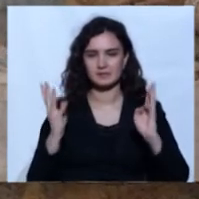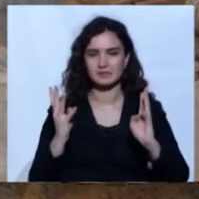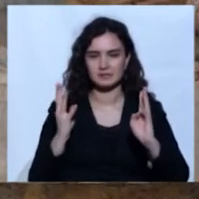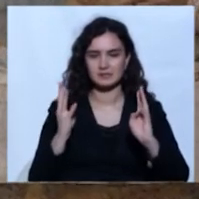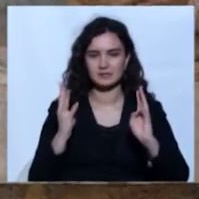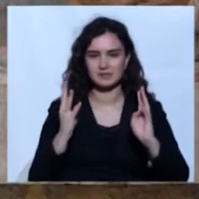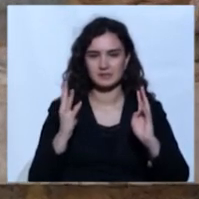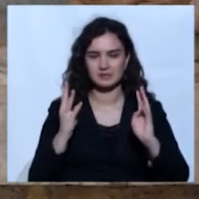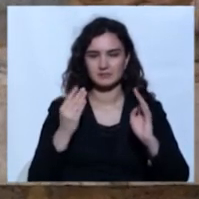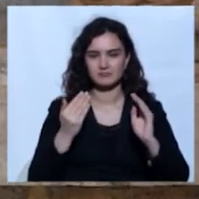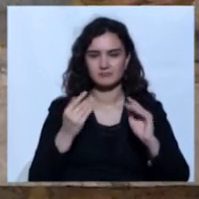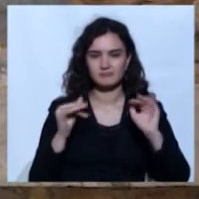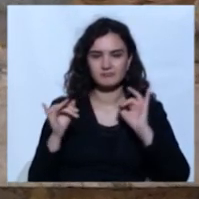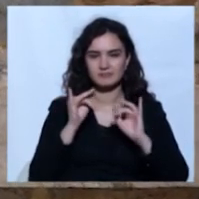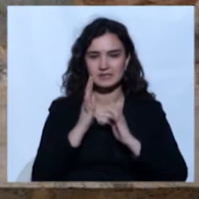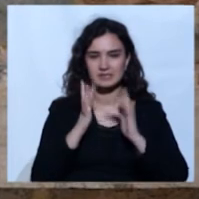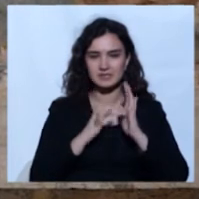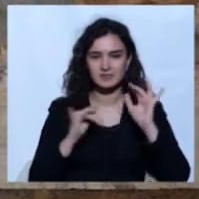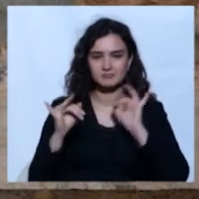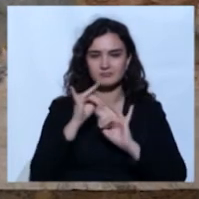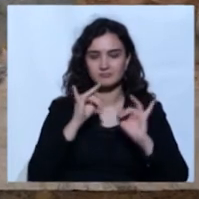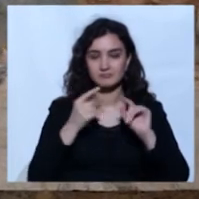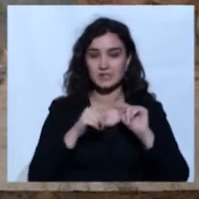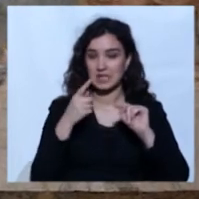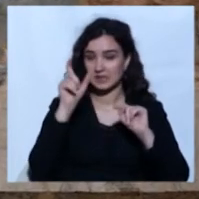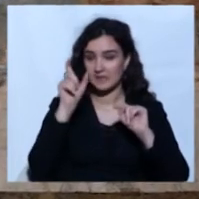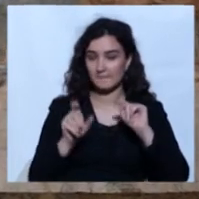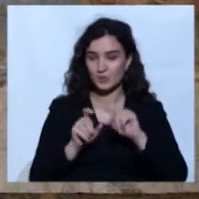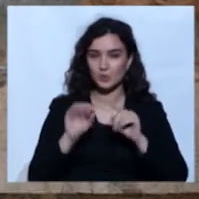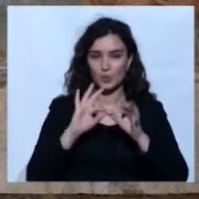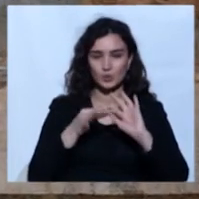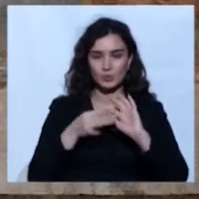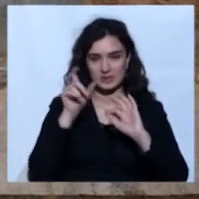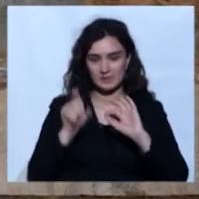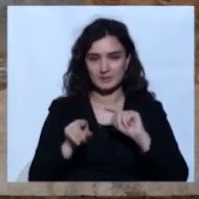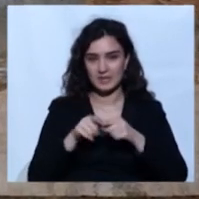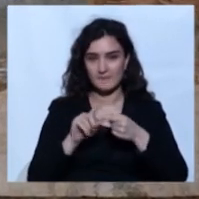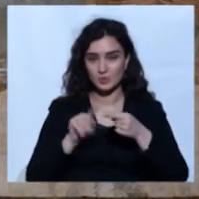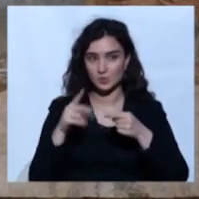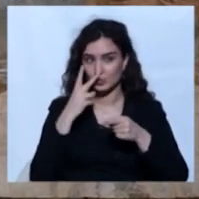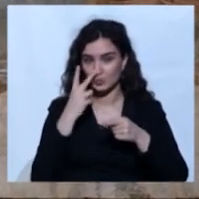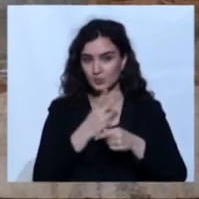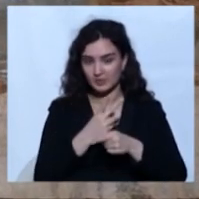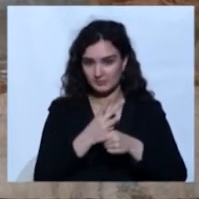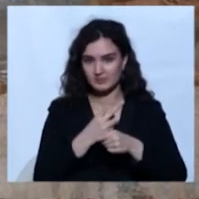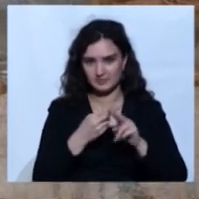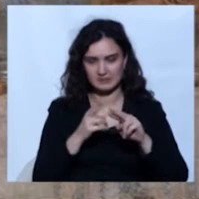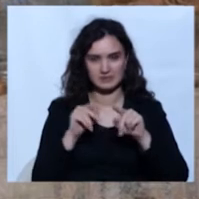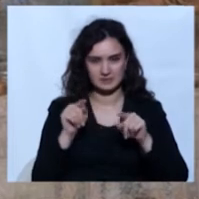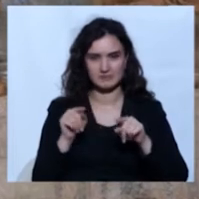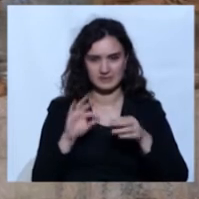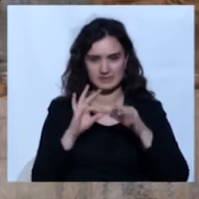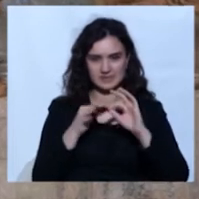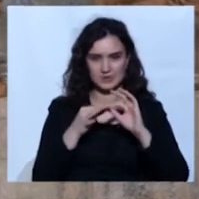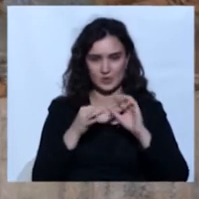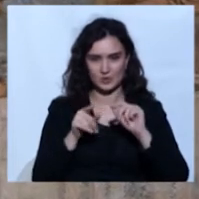ადამიანისაკენ და ერთი ადამიანი, კონკრეტული ადამიანი, რომელიც ამას უყურებს, აი იმ